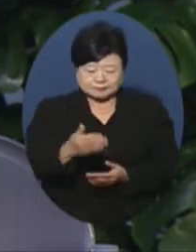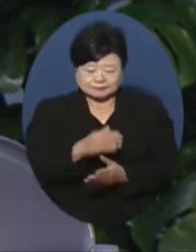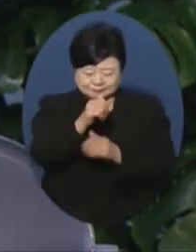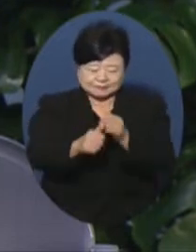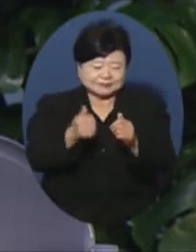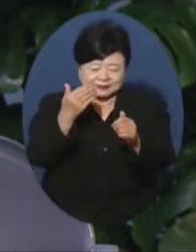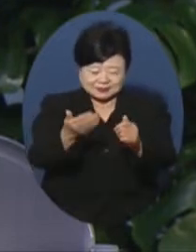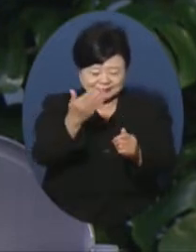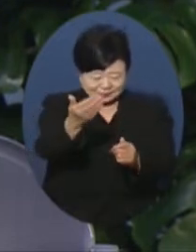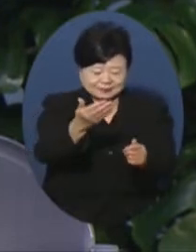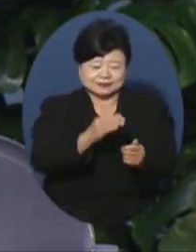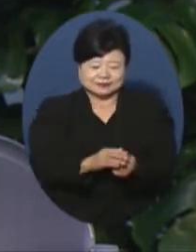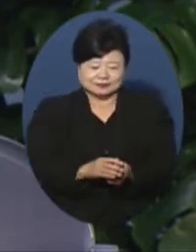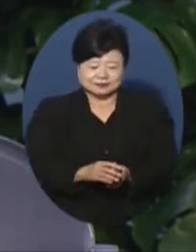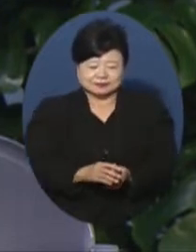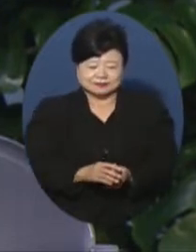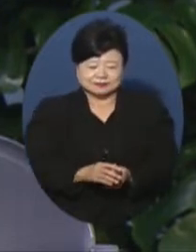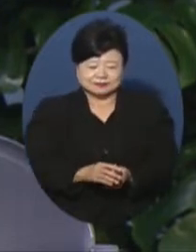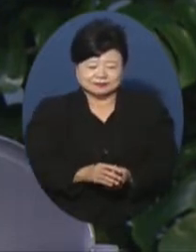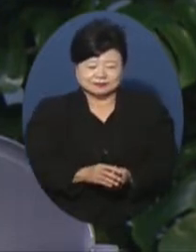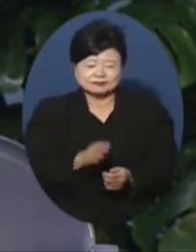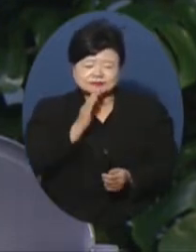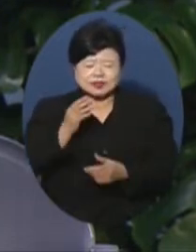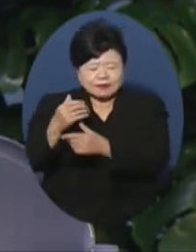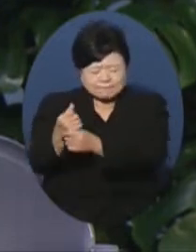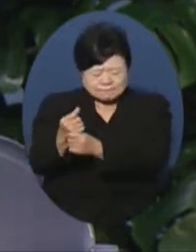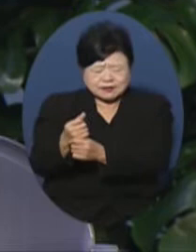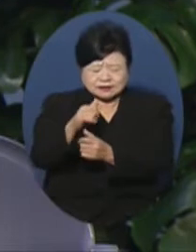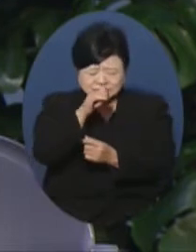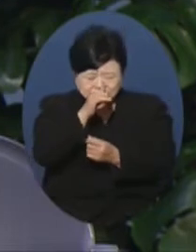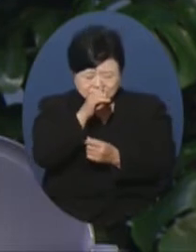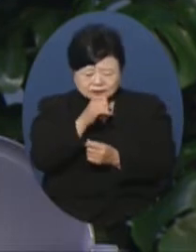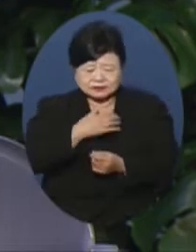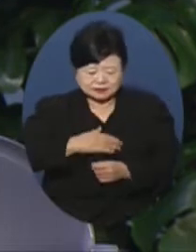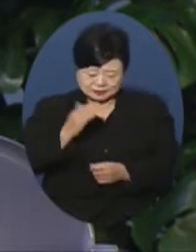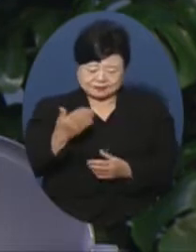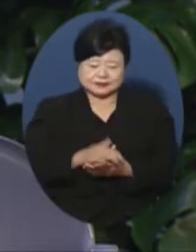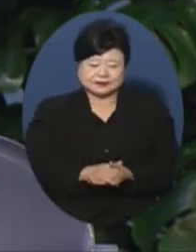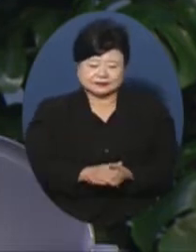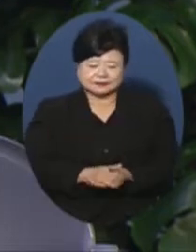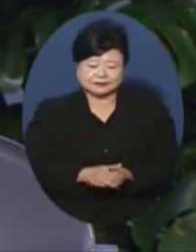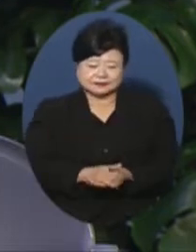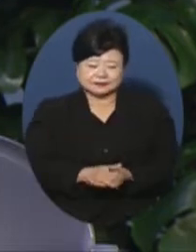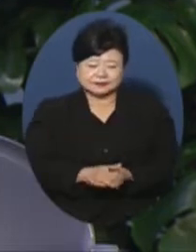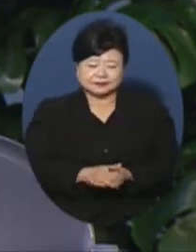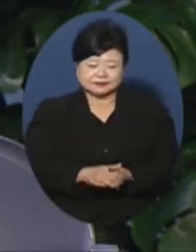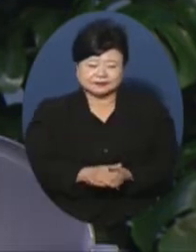여러분, 하나님께서 여러분을 친히 붙들고 계신다는 것을 알아야 됩니다.